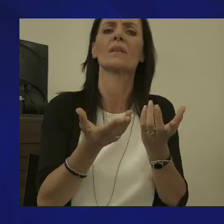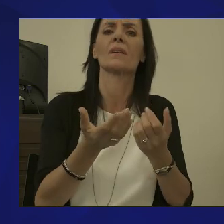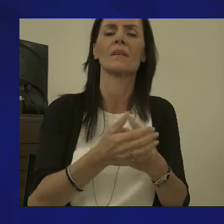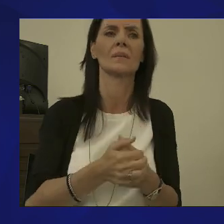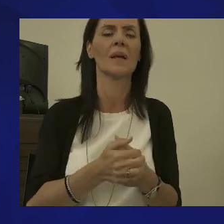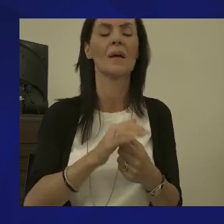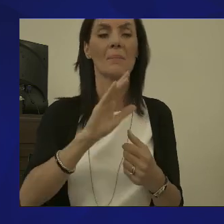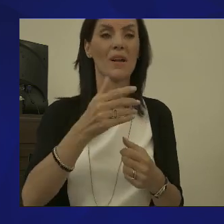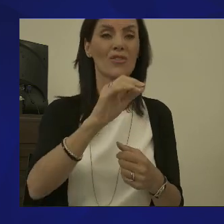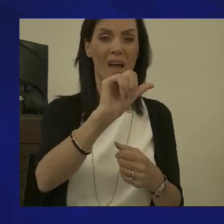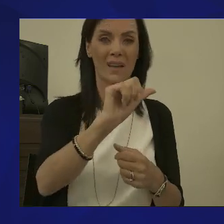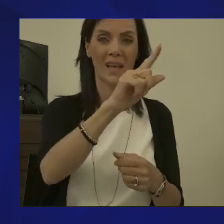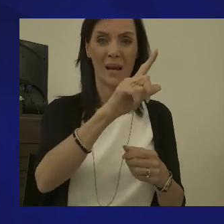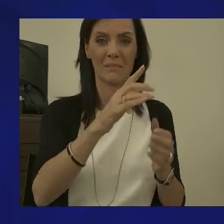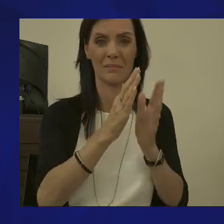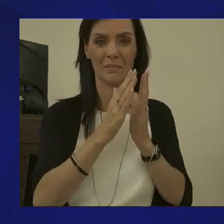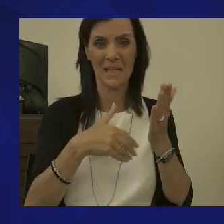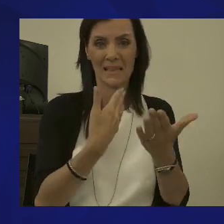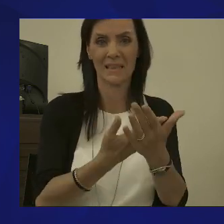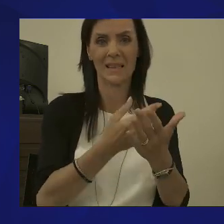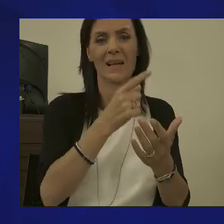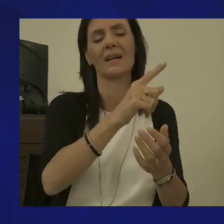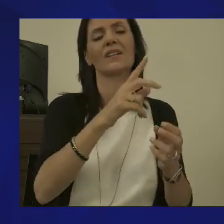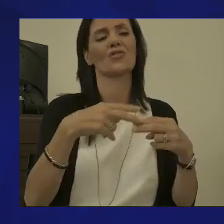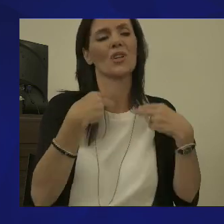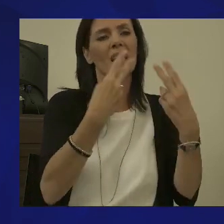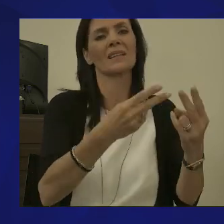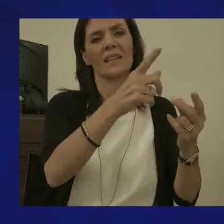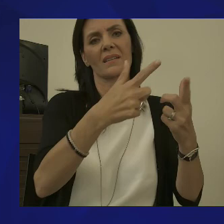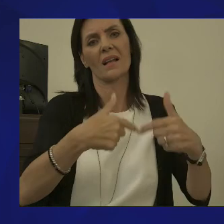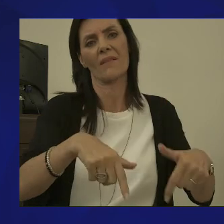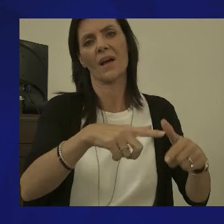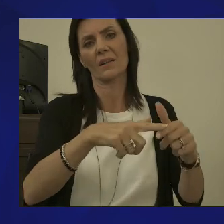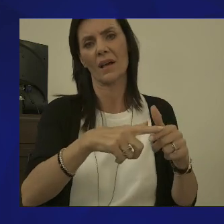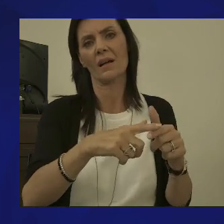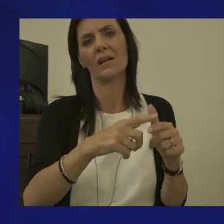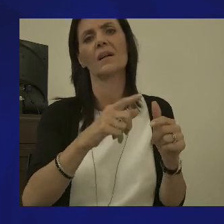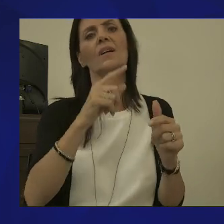מה שאריאל מציע זה אולי שנחזיר את זה לוועדה, רק בנושא הספציפי הזה של הממשק,